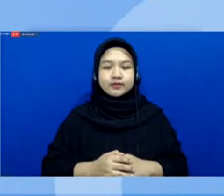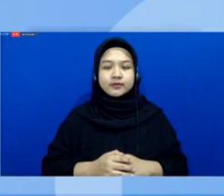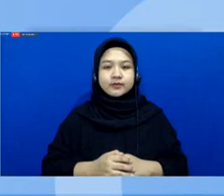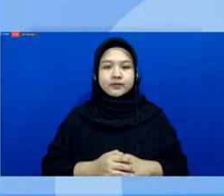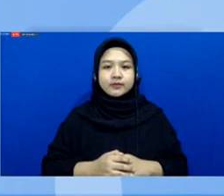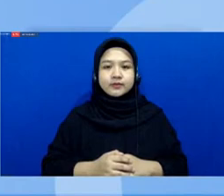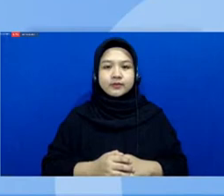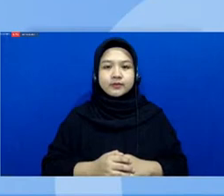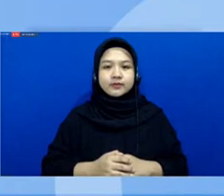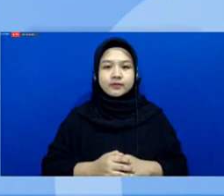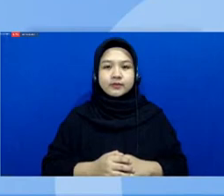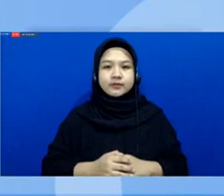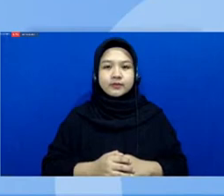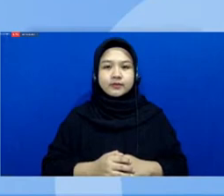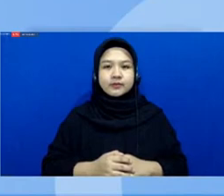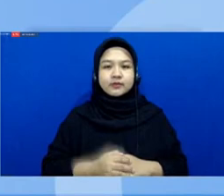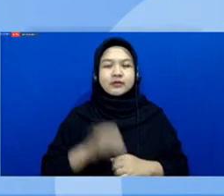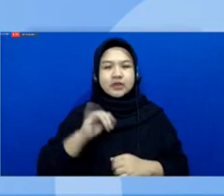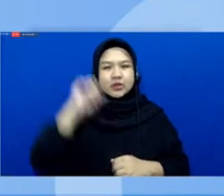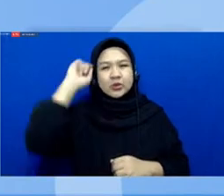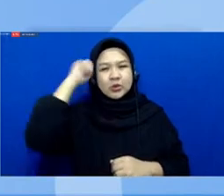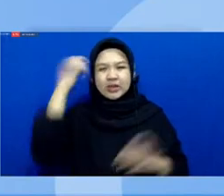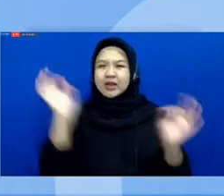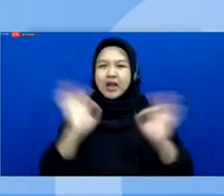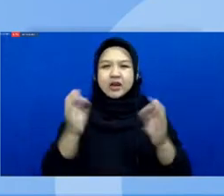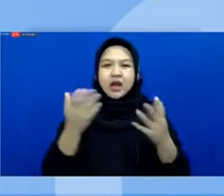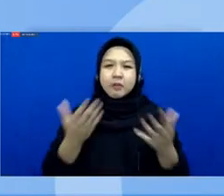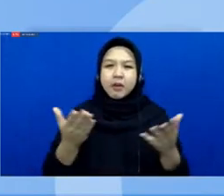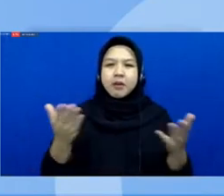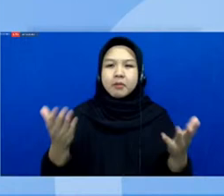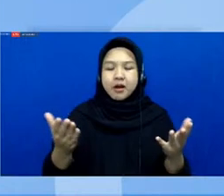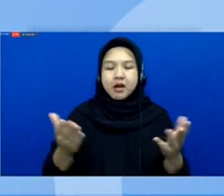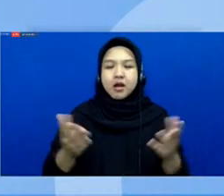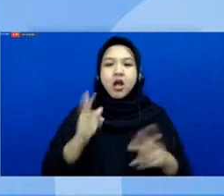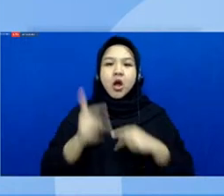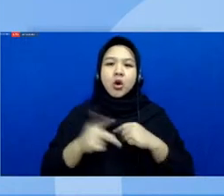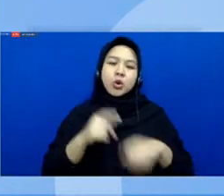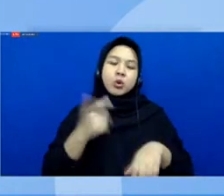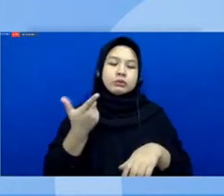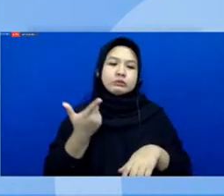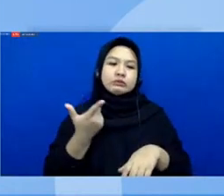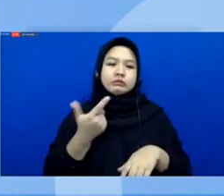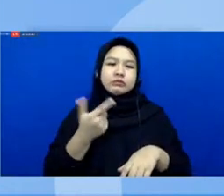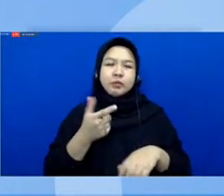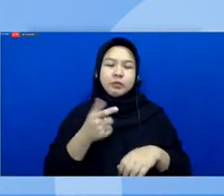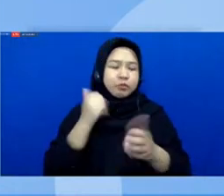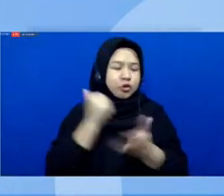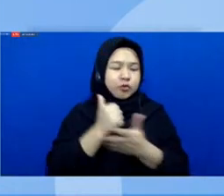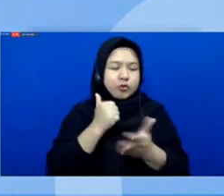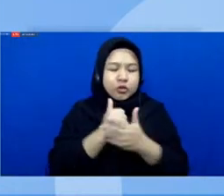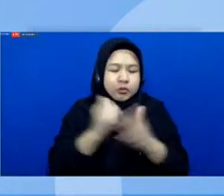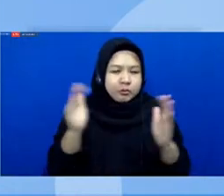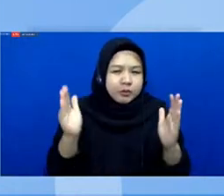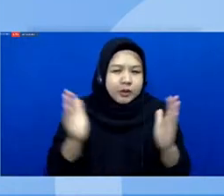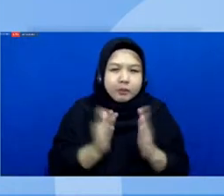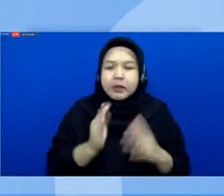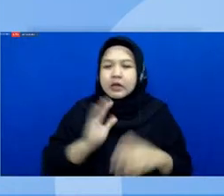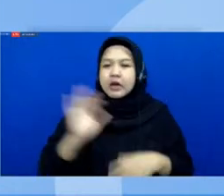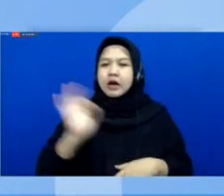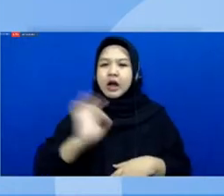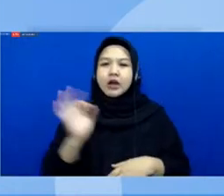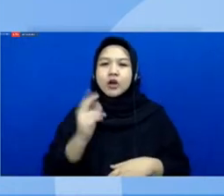Sulit mawon ini buatan yang tenapa-napa nek warjan kepepet banget buatan gada